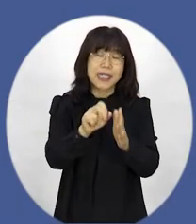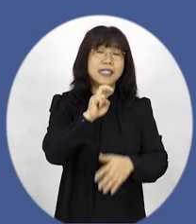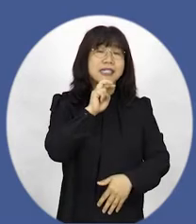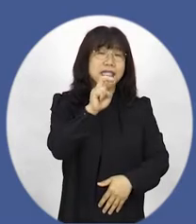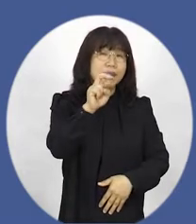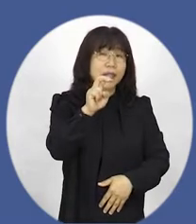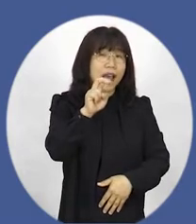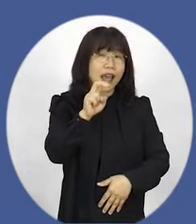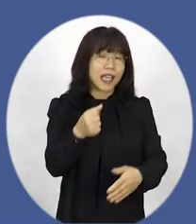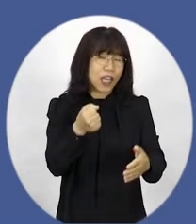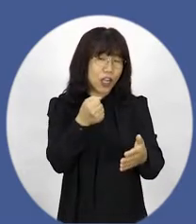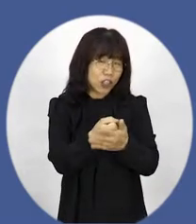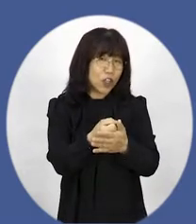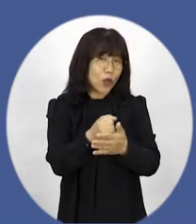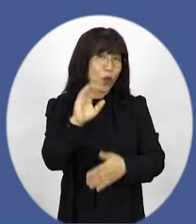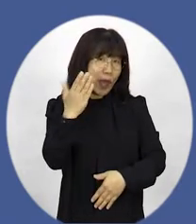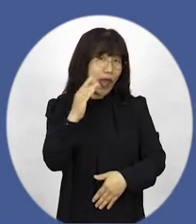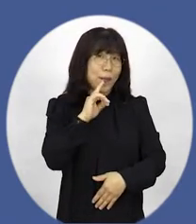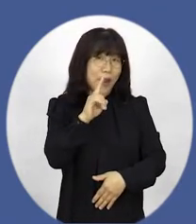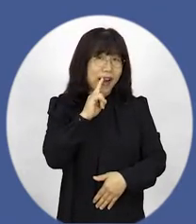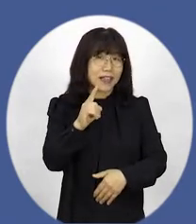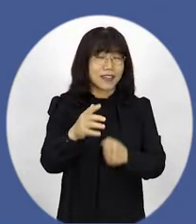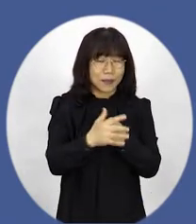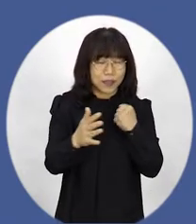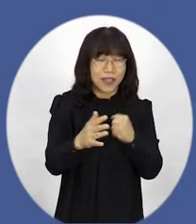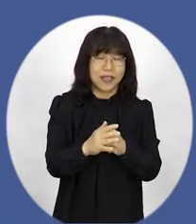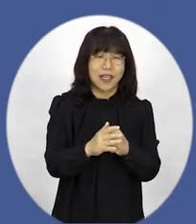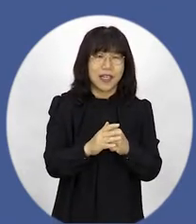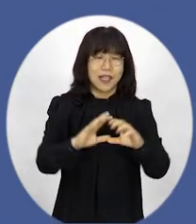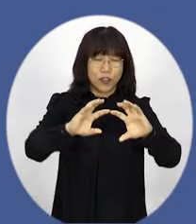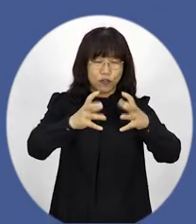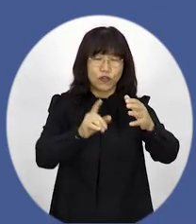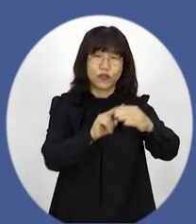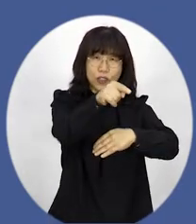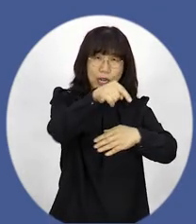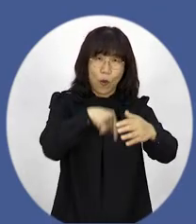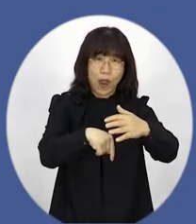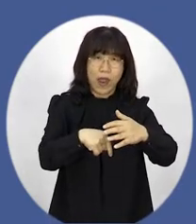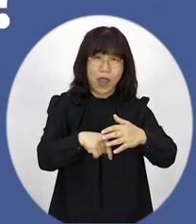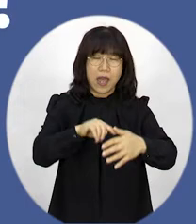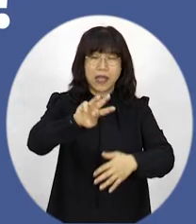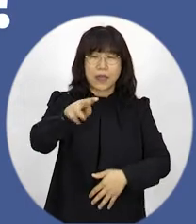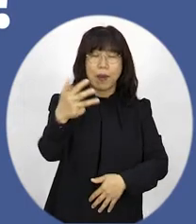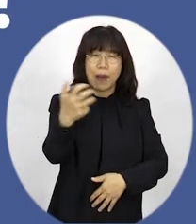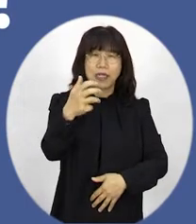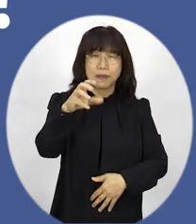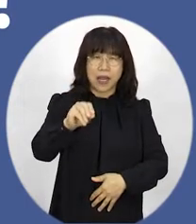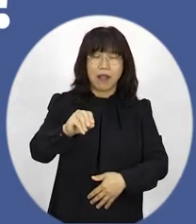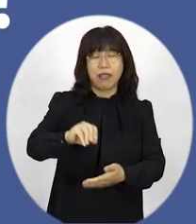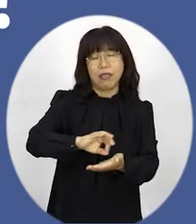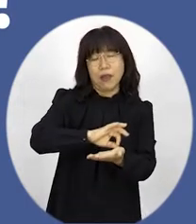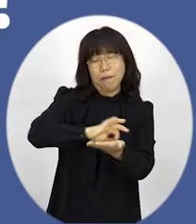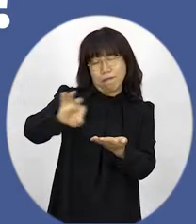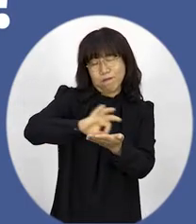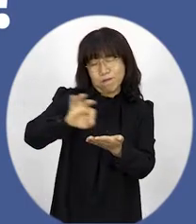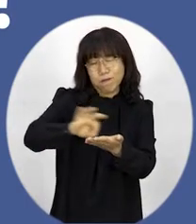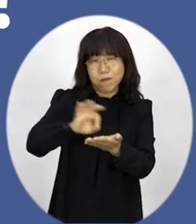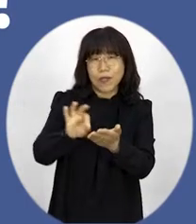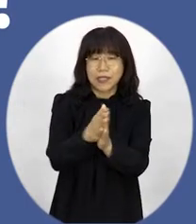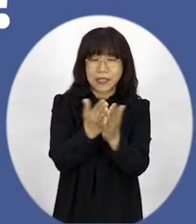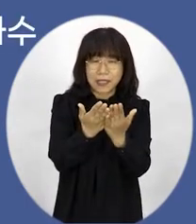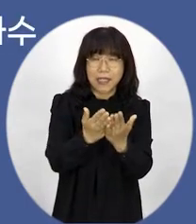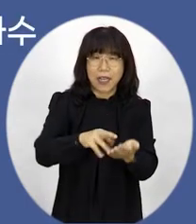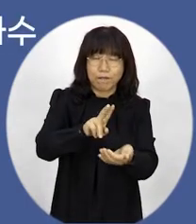인생은 20대에 결정된다를 통해 국내와 해외에 380여만 판매 부수를 기록한 베스트셀러 남인숙